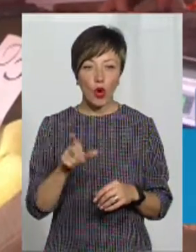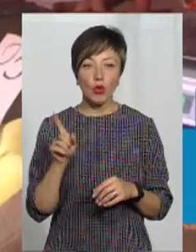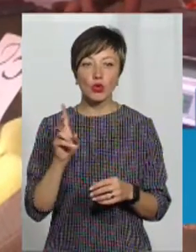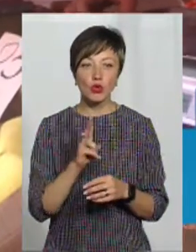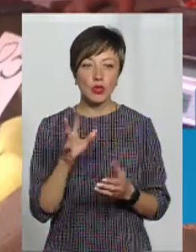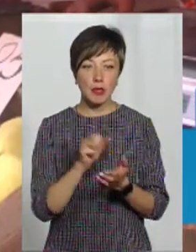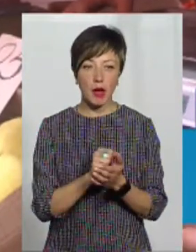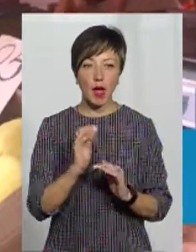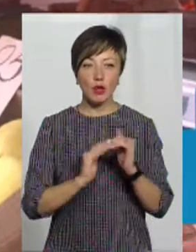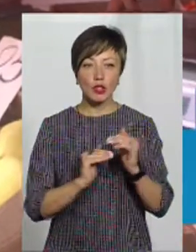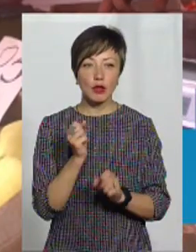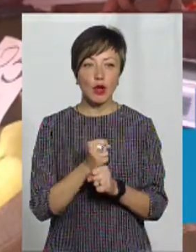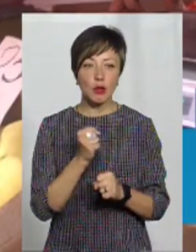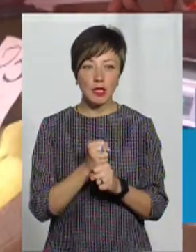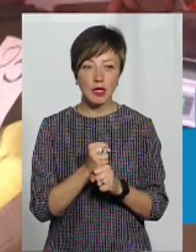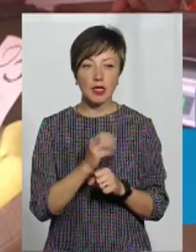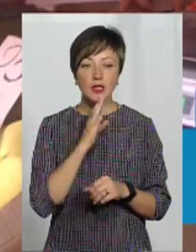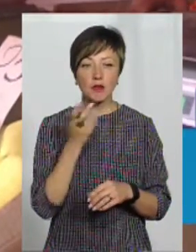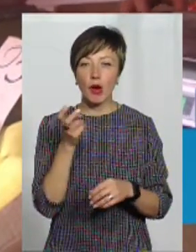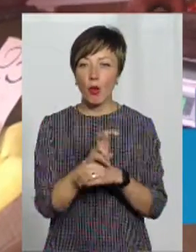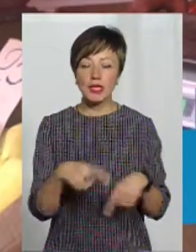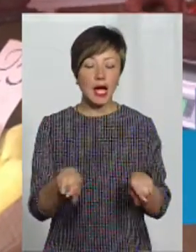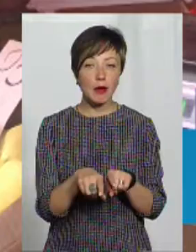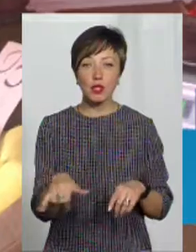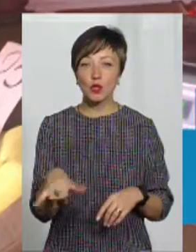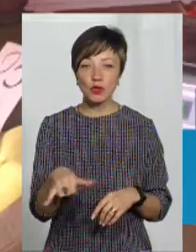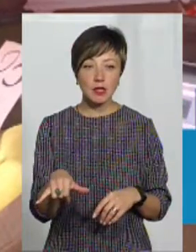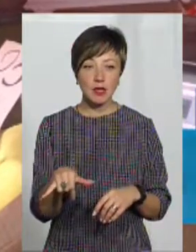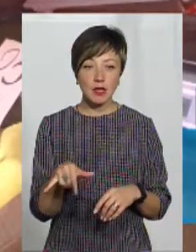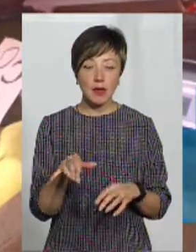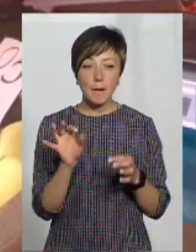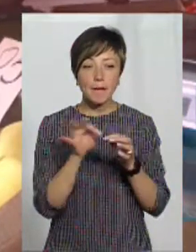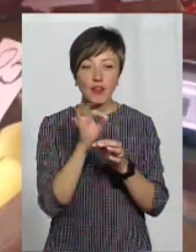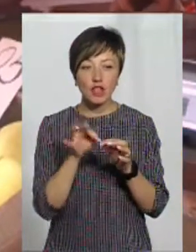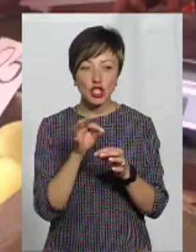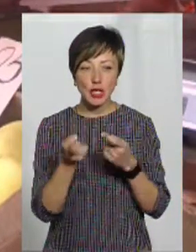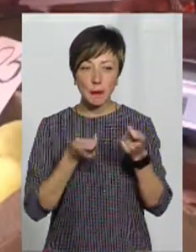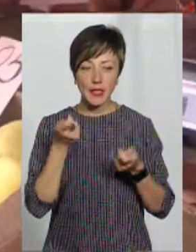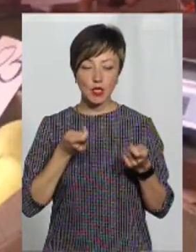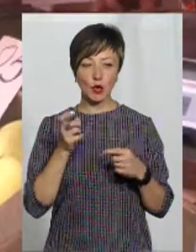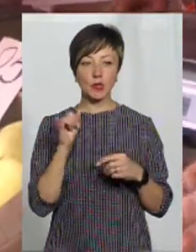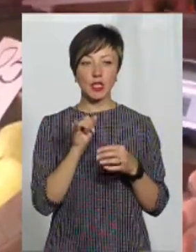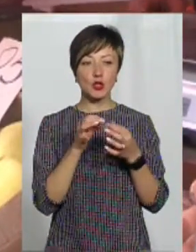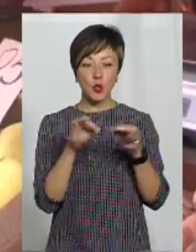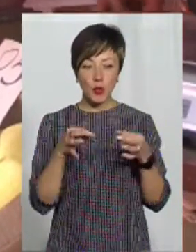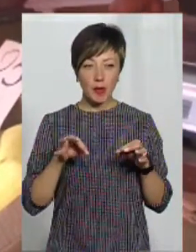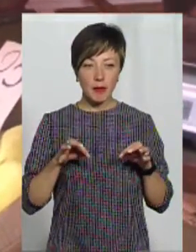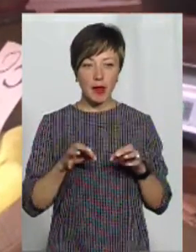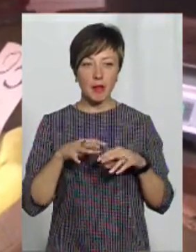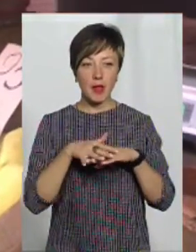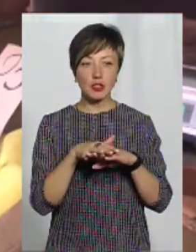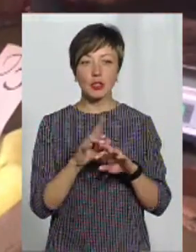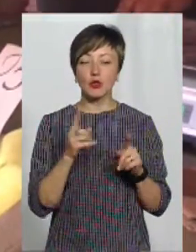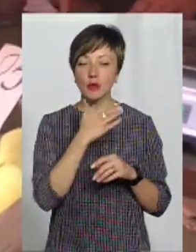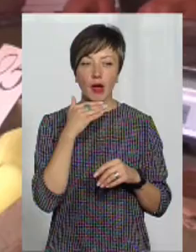займається цими ручними поділками, вже дівчатки приходять з такими сумочками, що й бісером вишиті, і шнурочками переплетені. Приходять